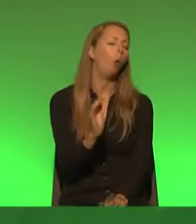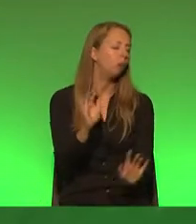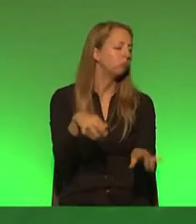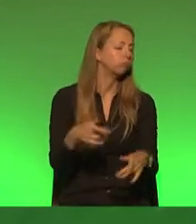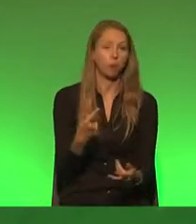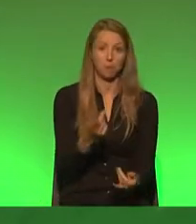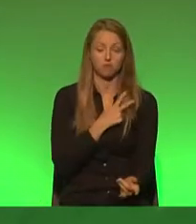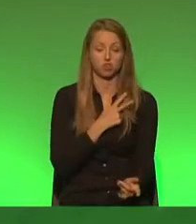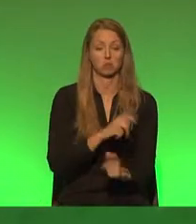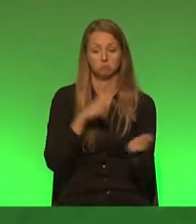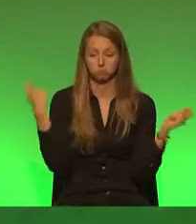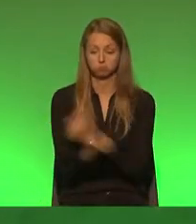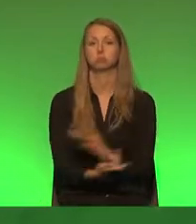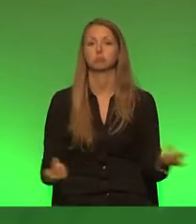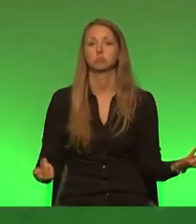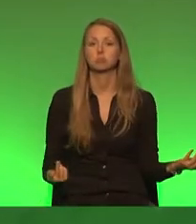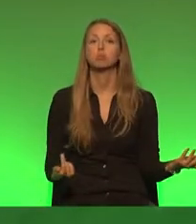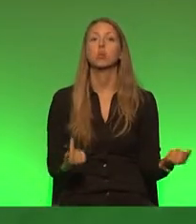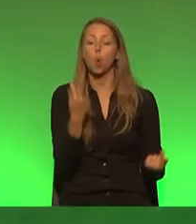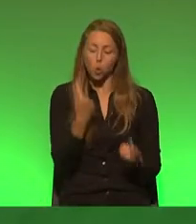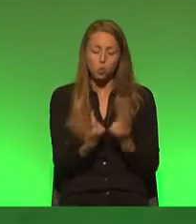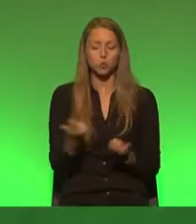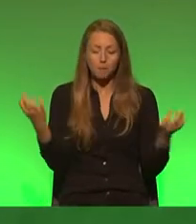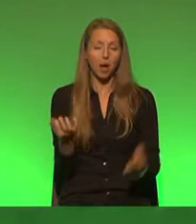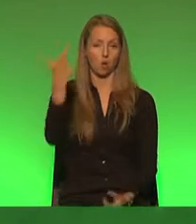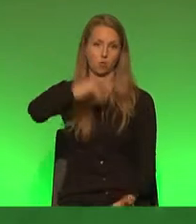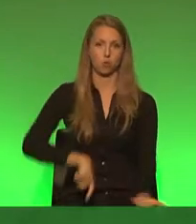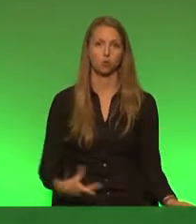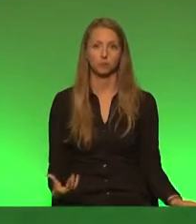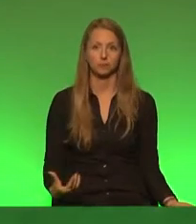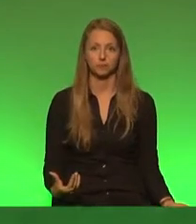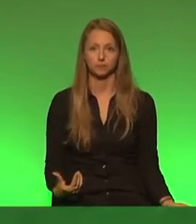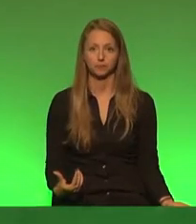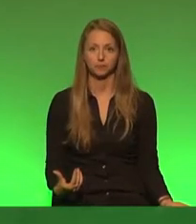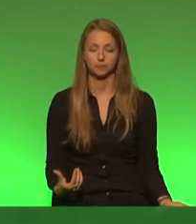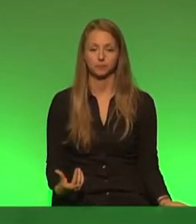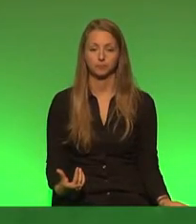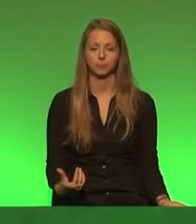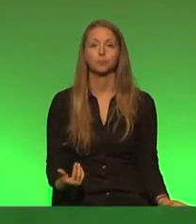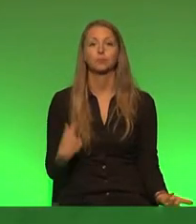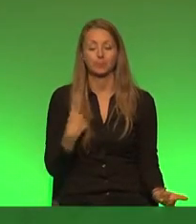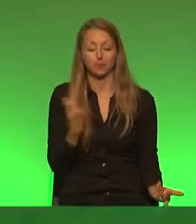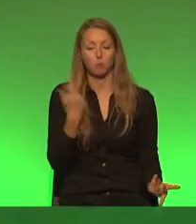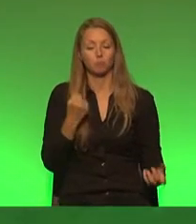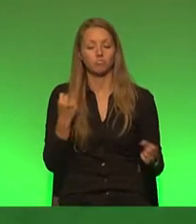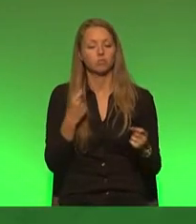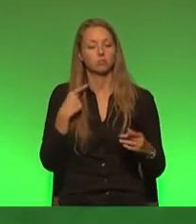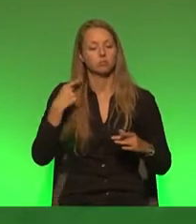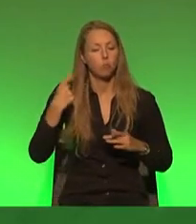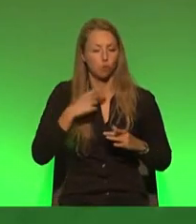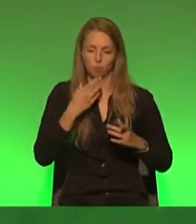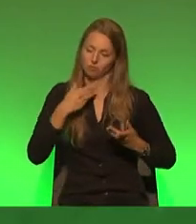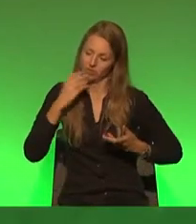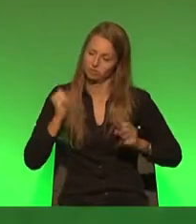Phase, auch Robert hat es gestern gesagt, braucht es uns Grüne dringend. Und wir müssen da der Motor sein. Und ich möchte, dass wir diesen ganzen